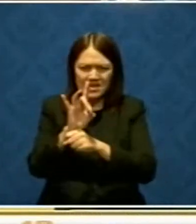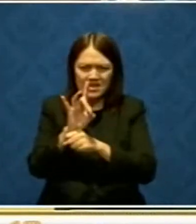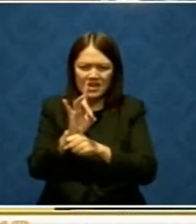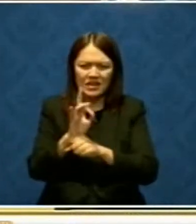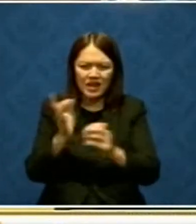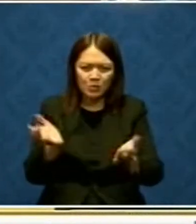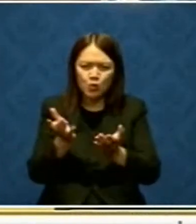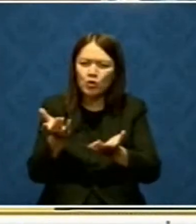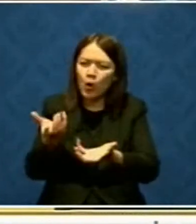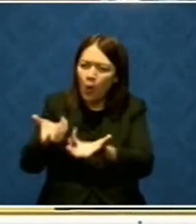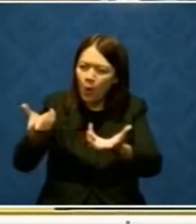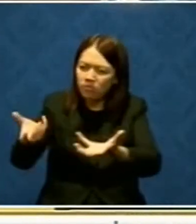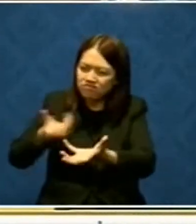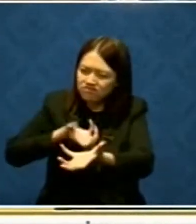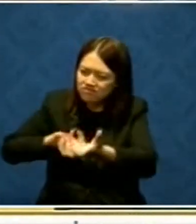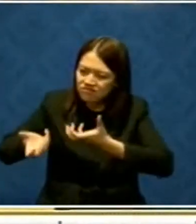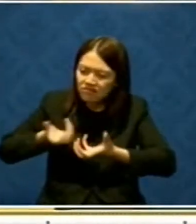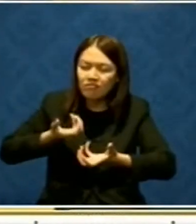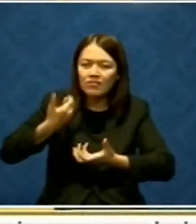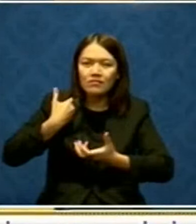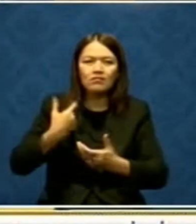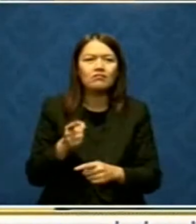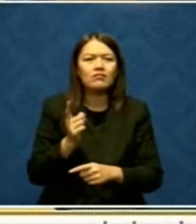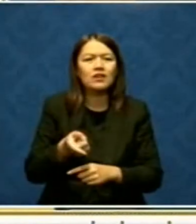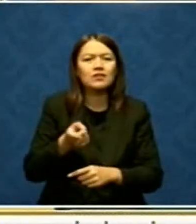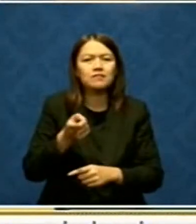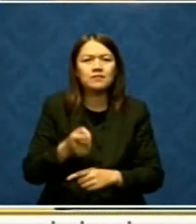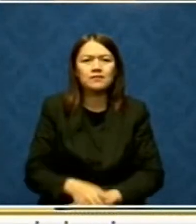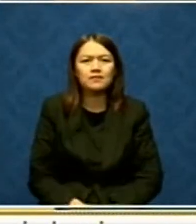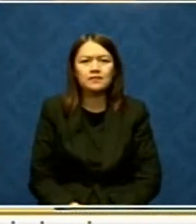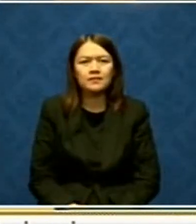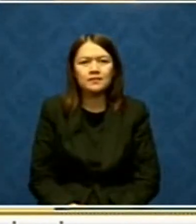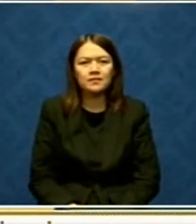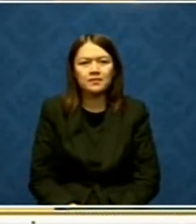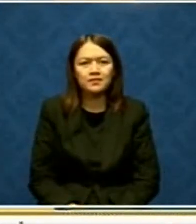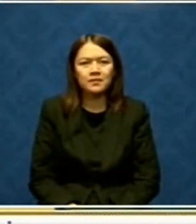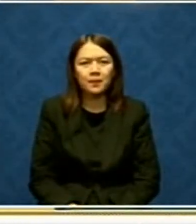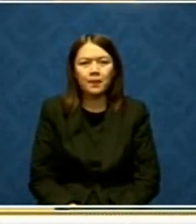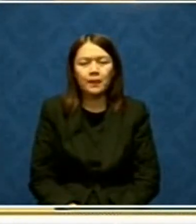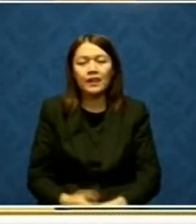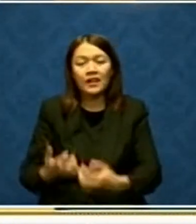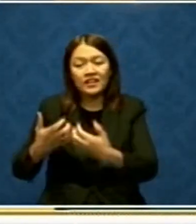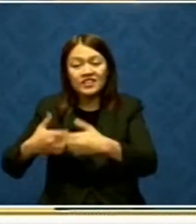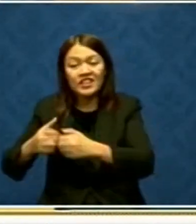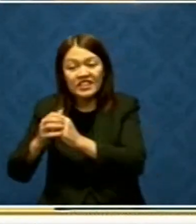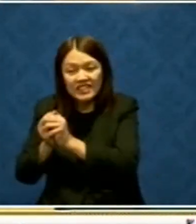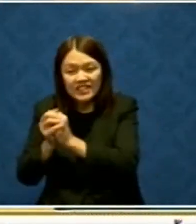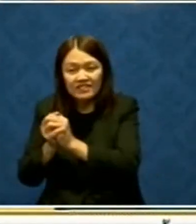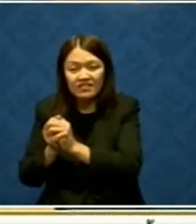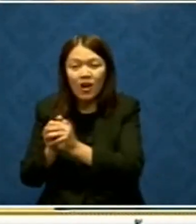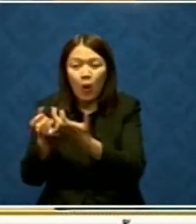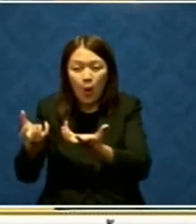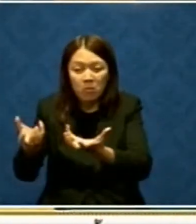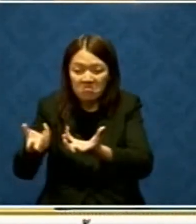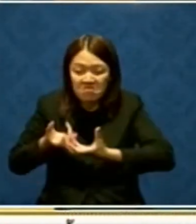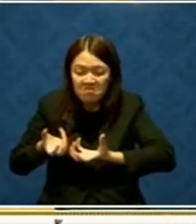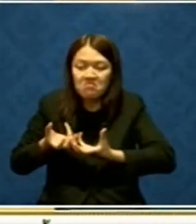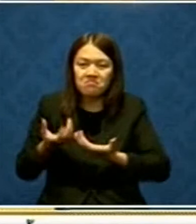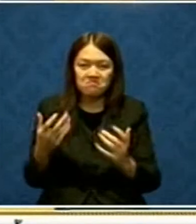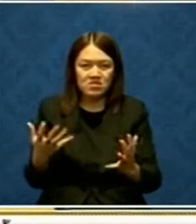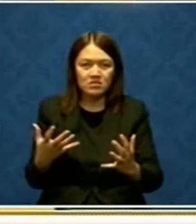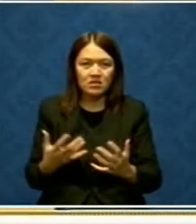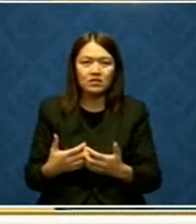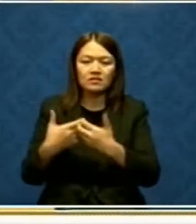ไหล่จากจีนน่ะมันไม่ได้เพิ่มเลยมันเท่าเดิมเพราะฉะนั้นการเปลี่ยนเป็นเครื่องยนต์จีนนี่ไม่ได้อะไรเพิ่มเลยนะครับได้อ